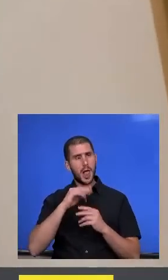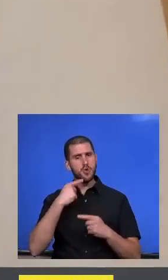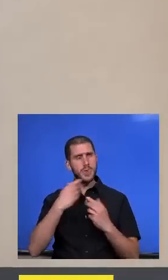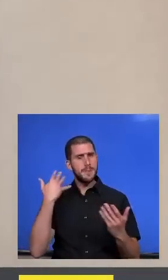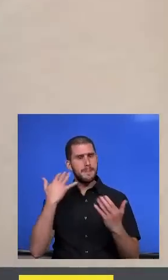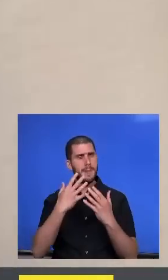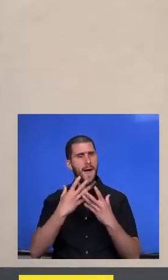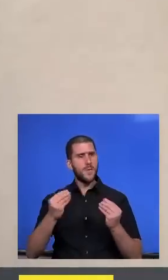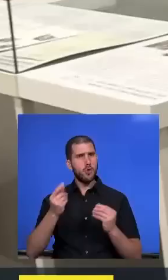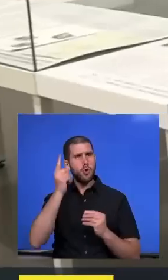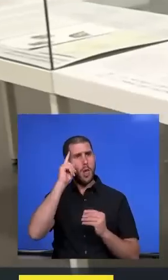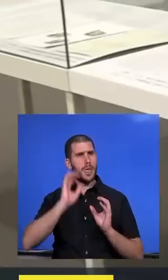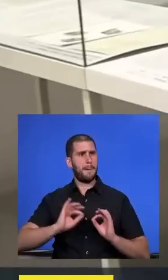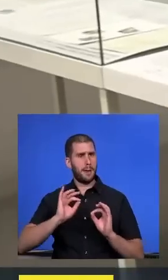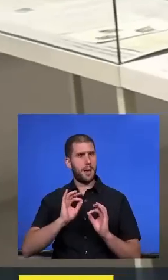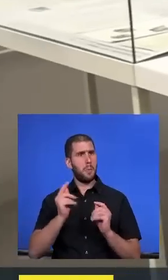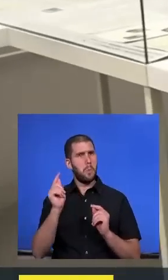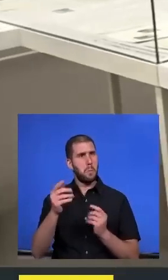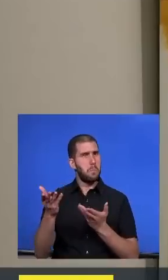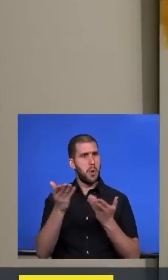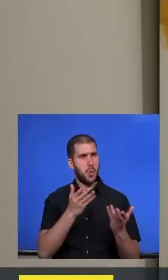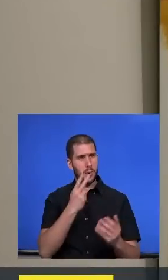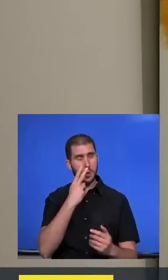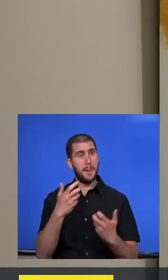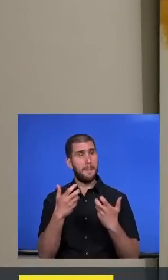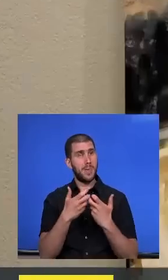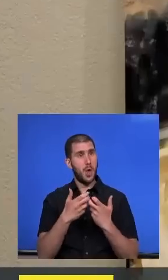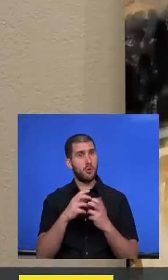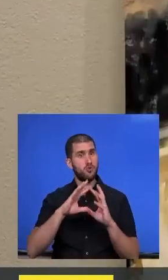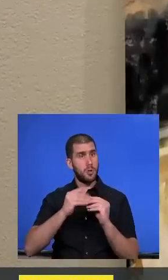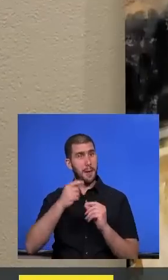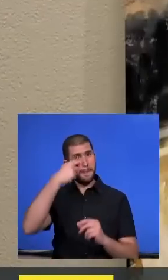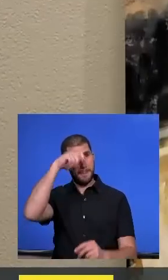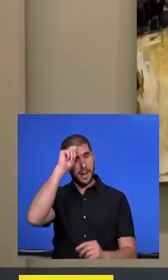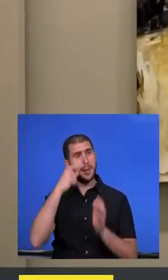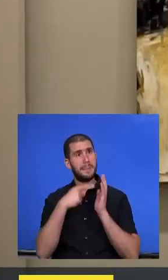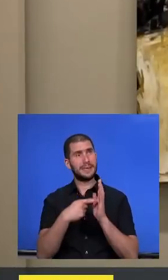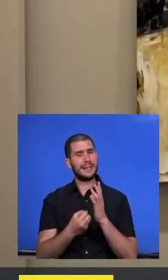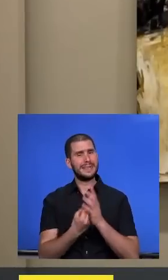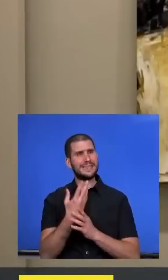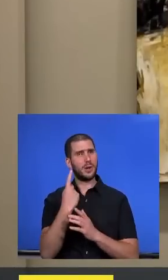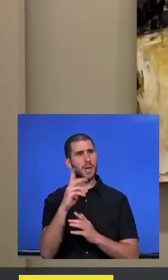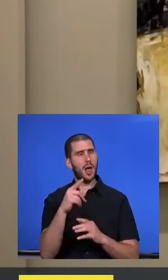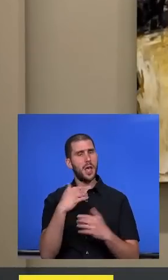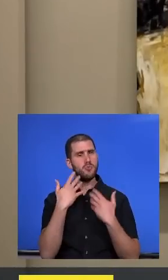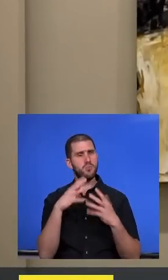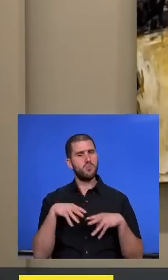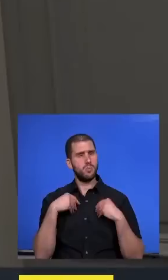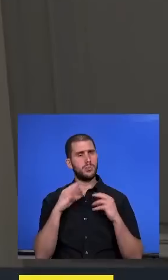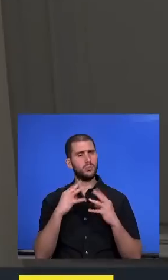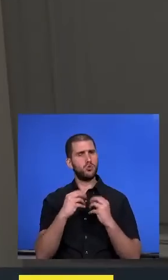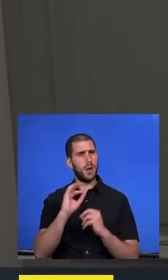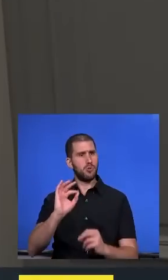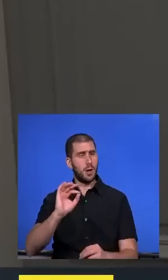העבודות שבהן לא ידע. Please come over here. כאן בתערוכה שלמה בברלין שמציגה את יצירותיה על קורות המשפחה. Now you